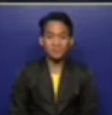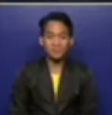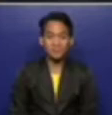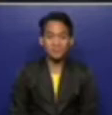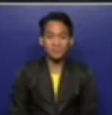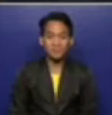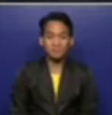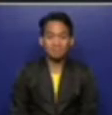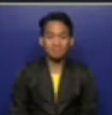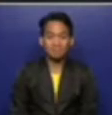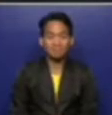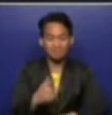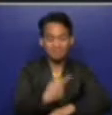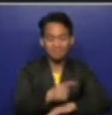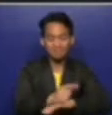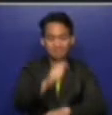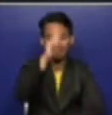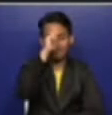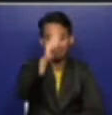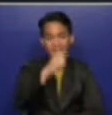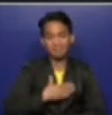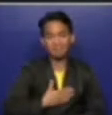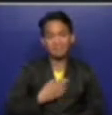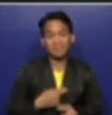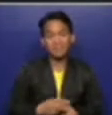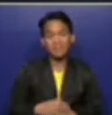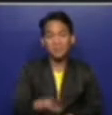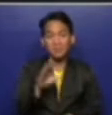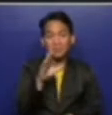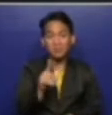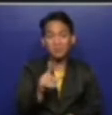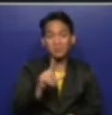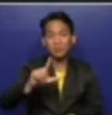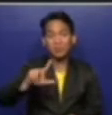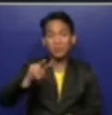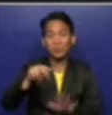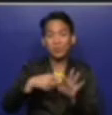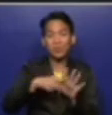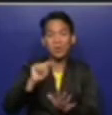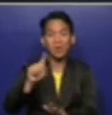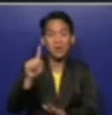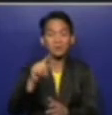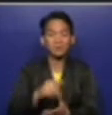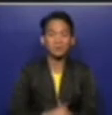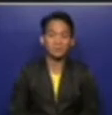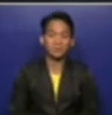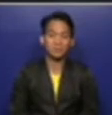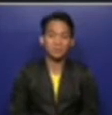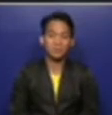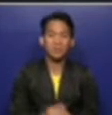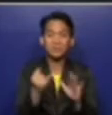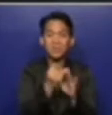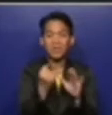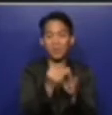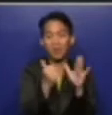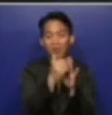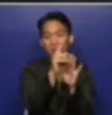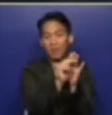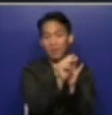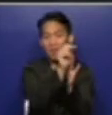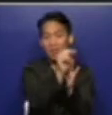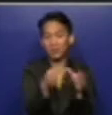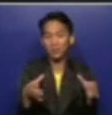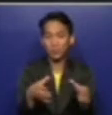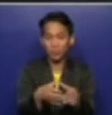รบกระผมนายชนน่านสีแก้วสมาชิกสภาผู้แทนราษฎรจังหวัดน่านพรรคเพื่อไท